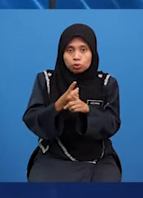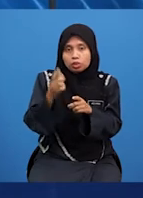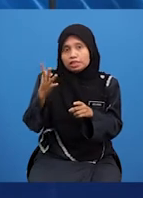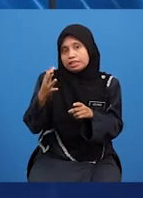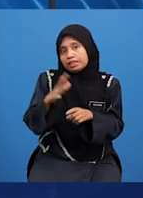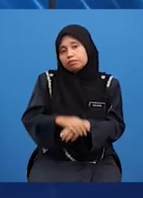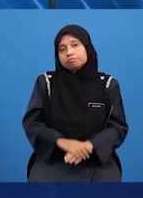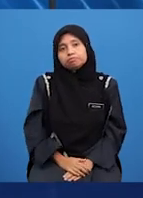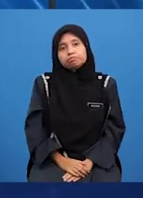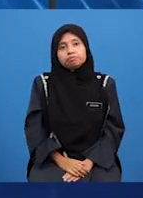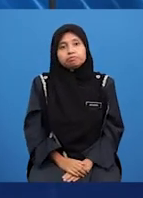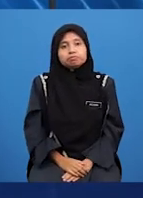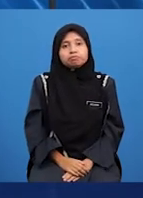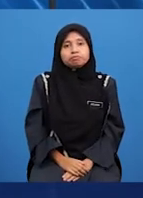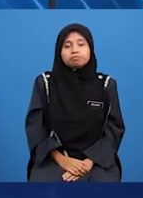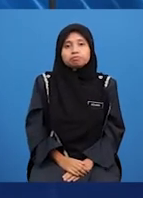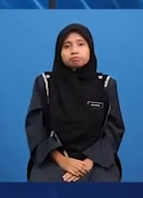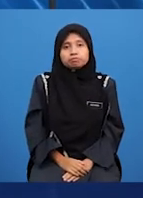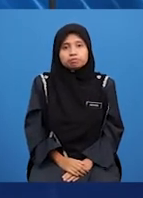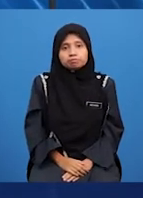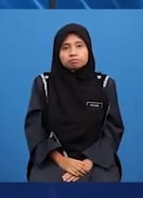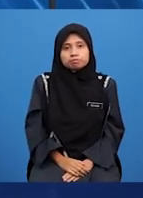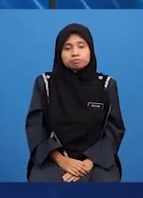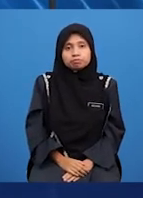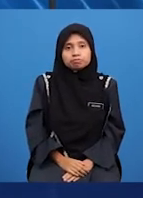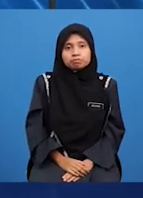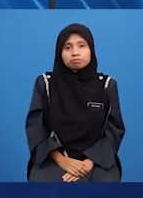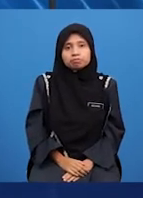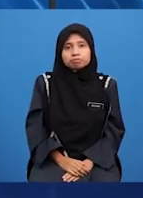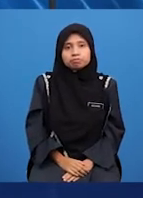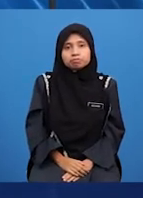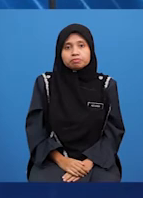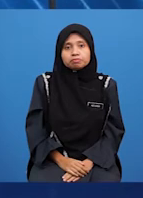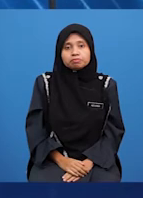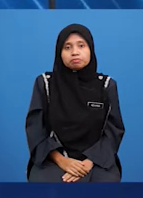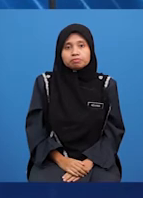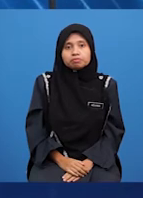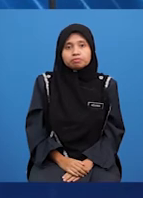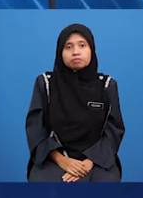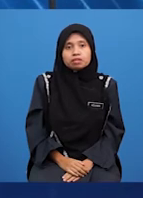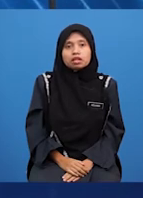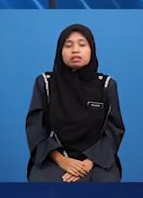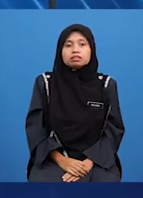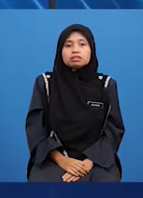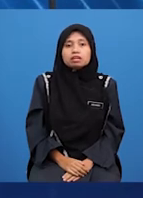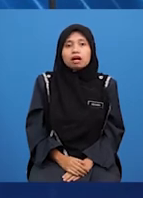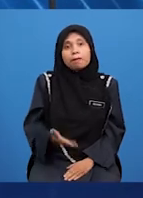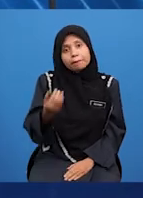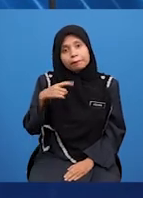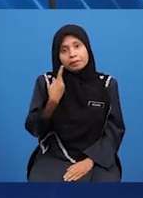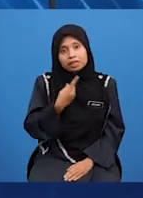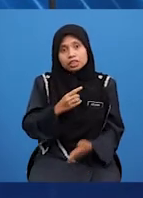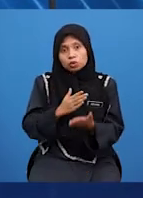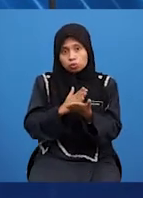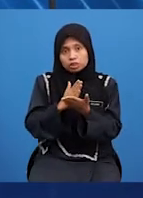bermaksud latihan yang sempurna itu akan menghasilkan hasil yang sempurna. Betul tu, pelajar-pelajar. Jadi baiklah, mari kita